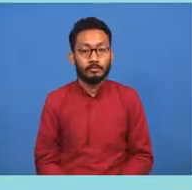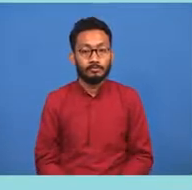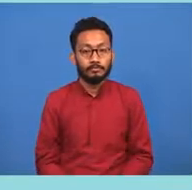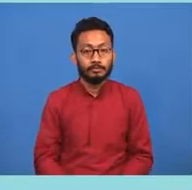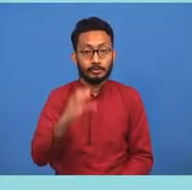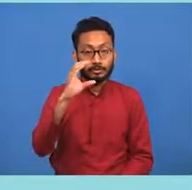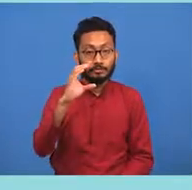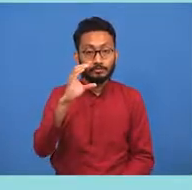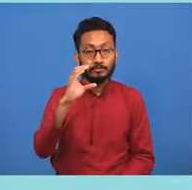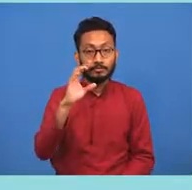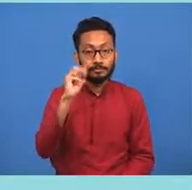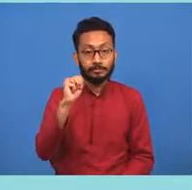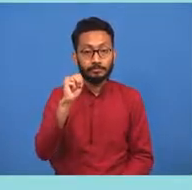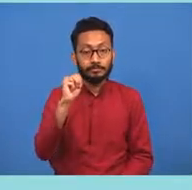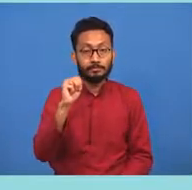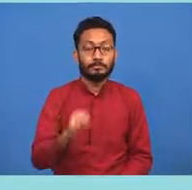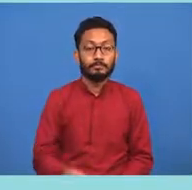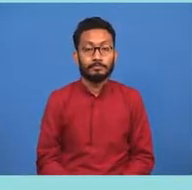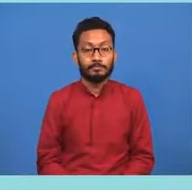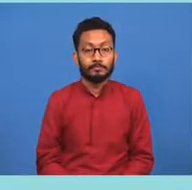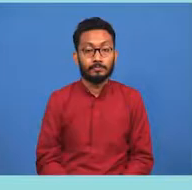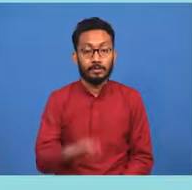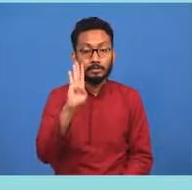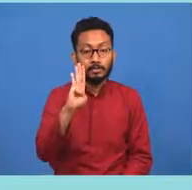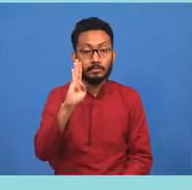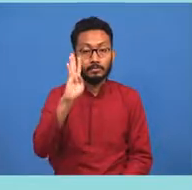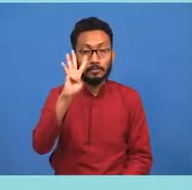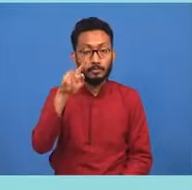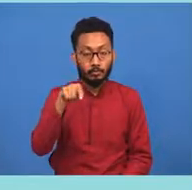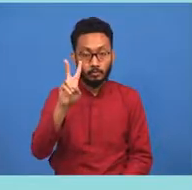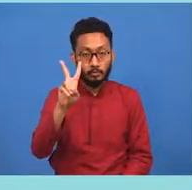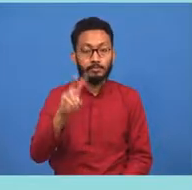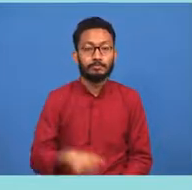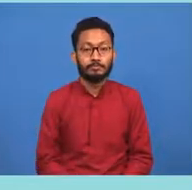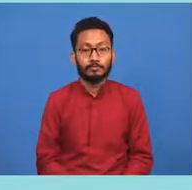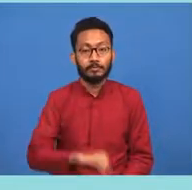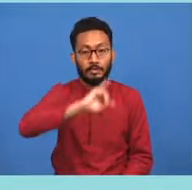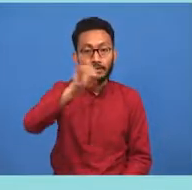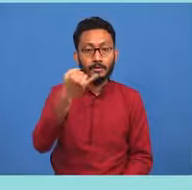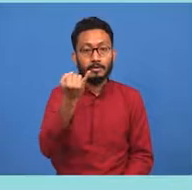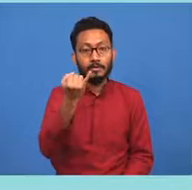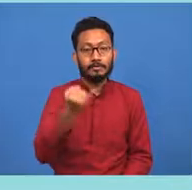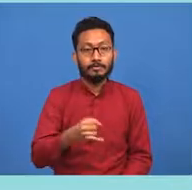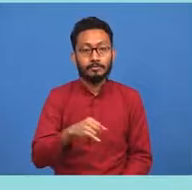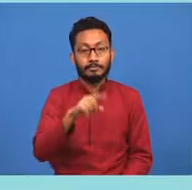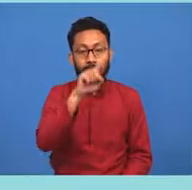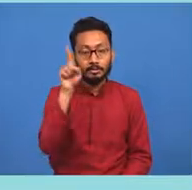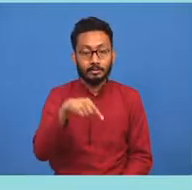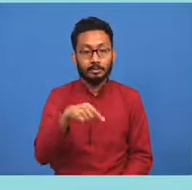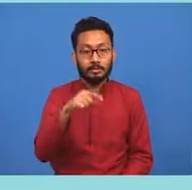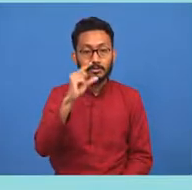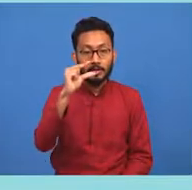tentu larutan, iaitu 4.2 joule per gram per darjah